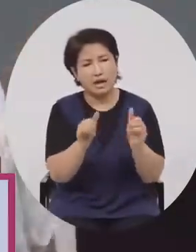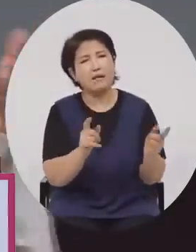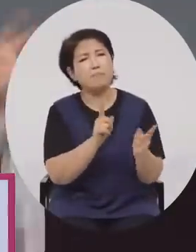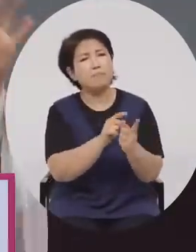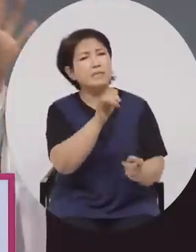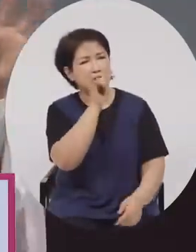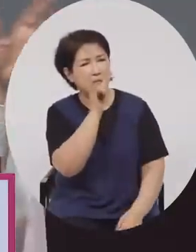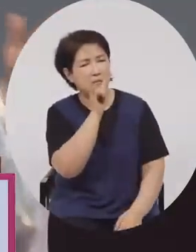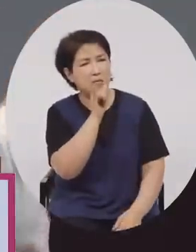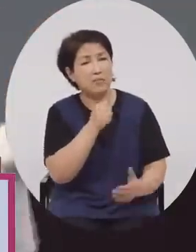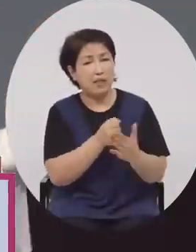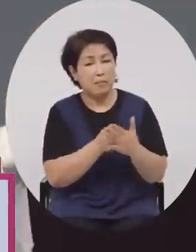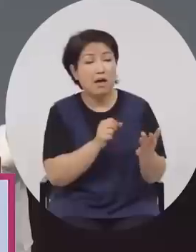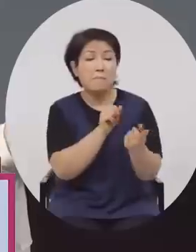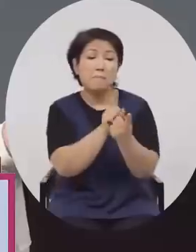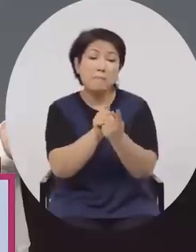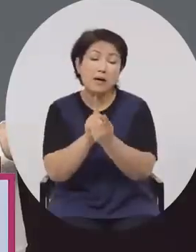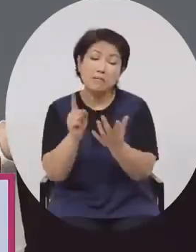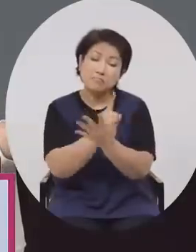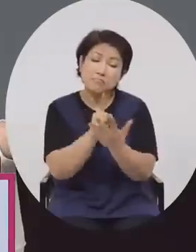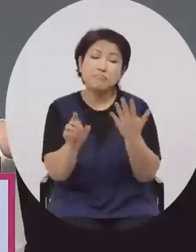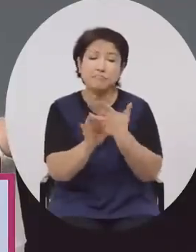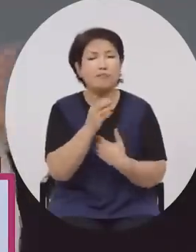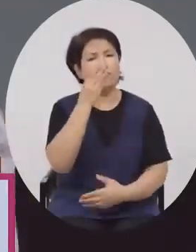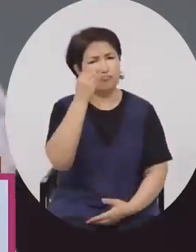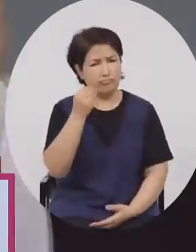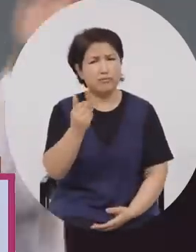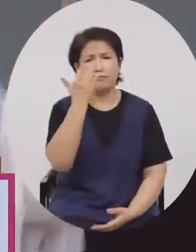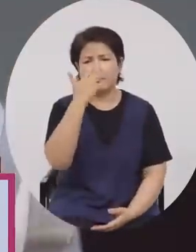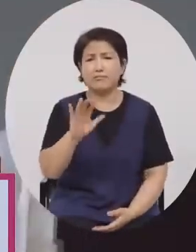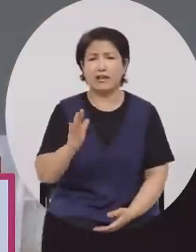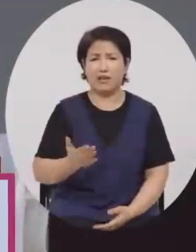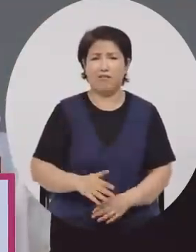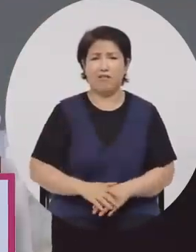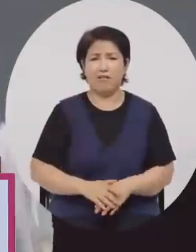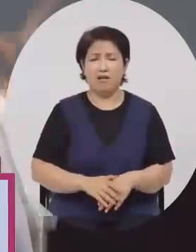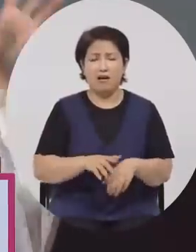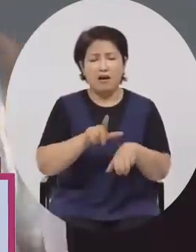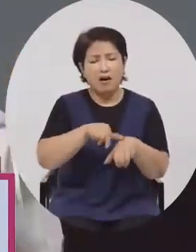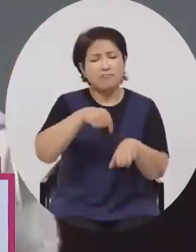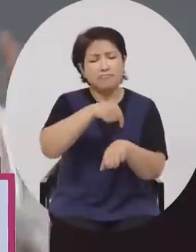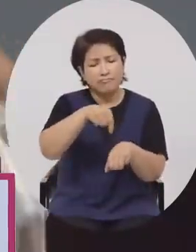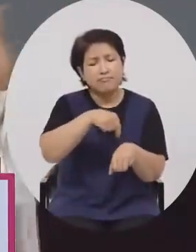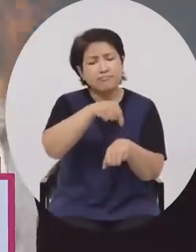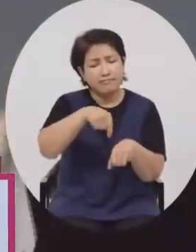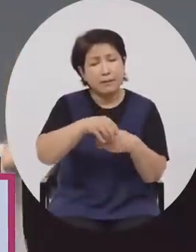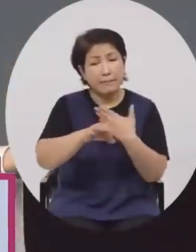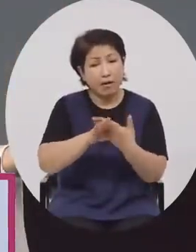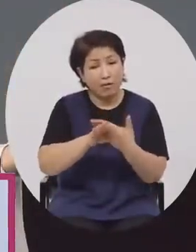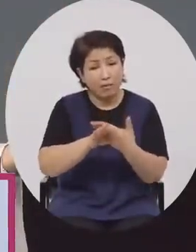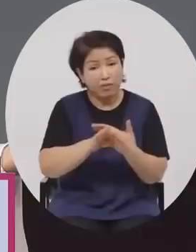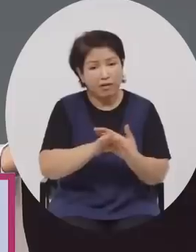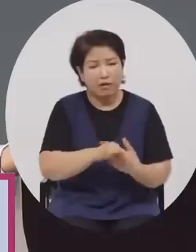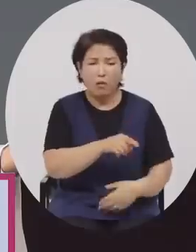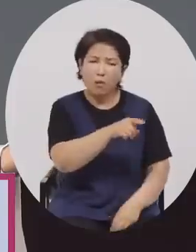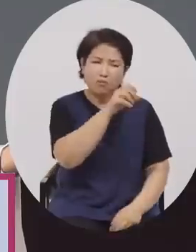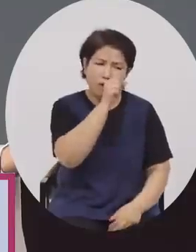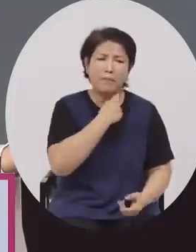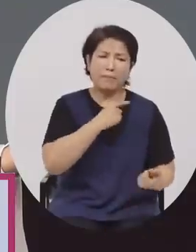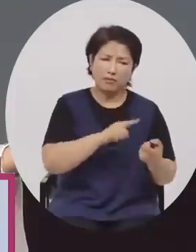만나가 연습하면 이제 그게 익숙해져요. 시간을 오래 놔놓고 보면 좋은 사람이 나중에 꼭 피해를